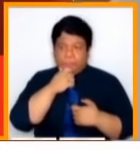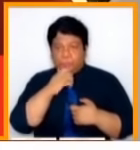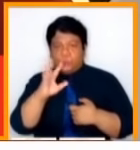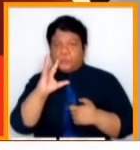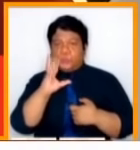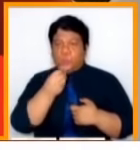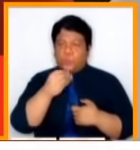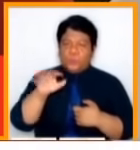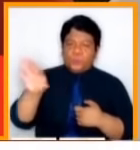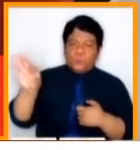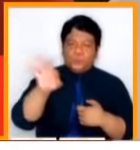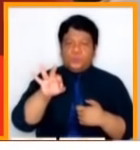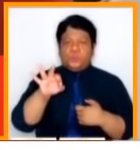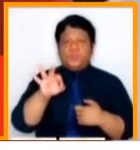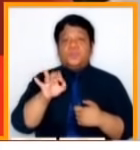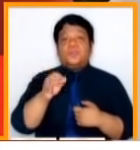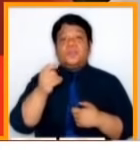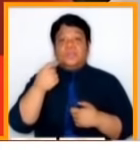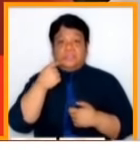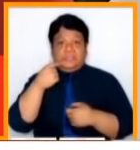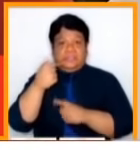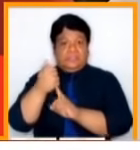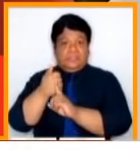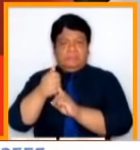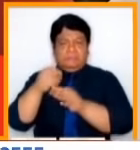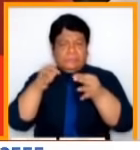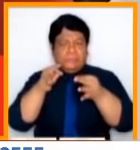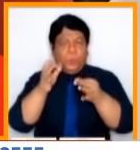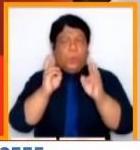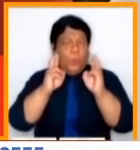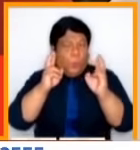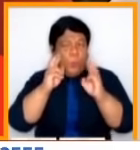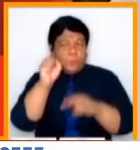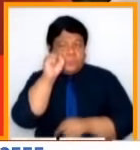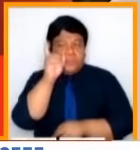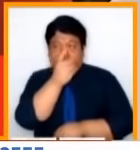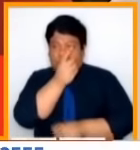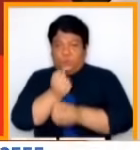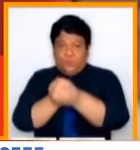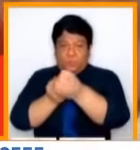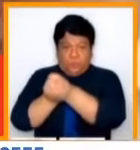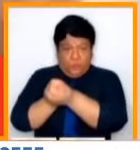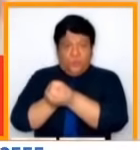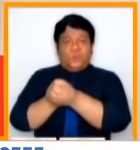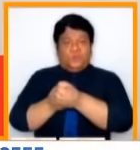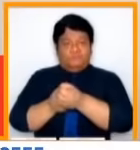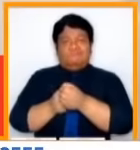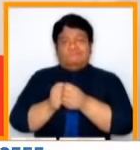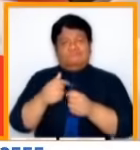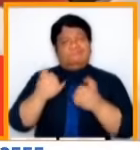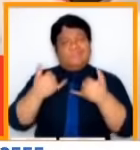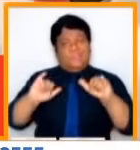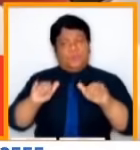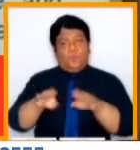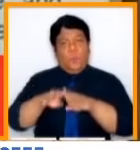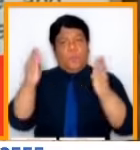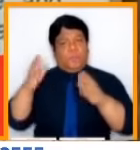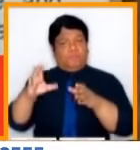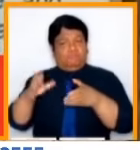ni Pichay, si Mayor Sara raw sana ang kanilang susuportahan at nananatili daw bukas ang partido sa